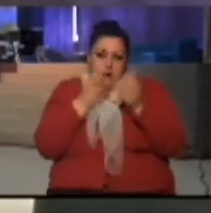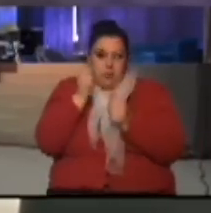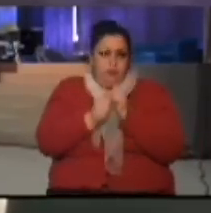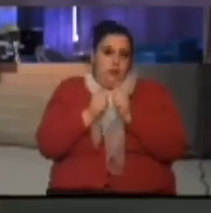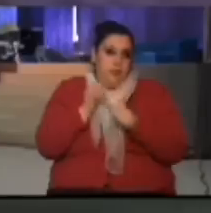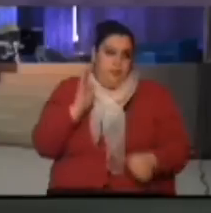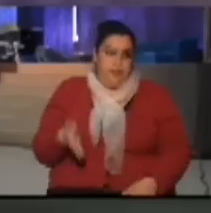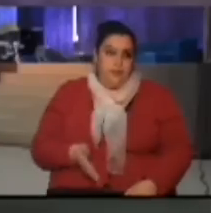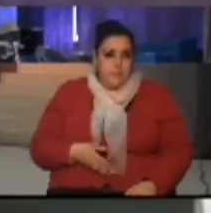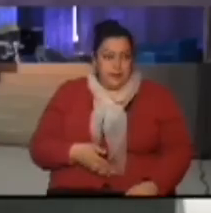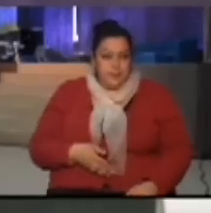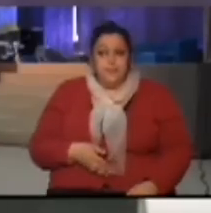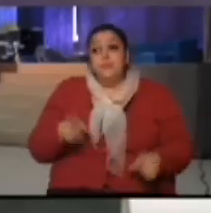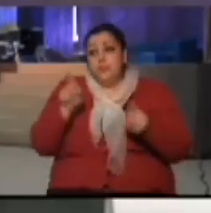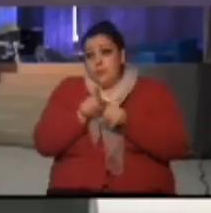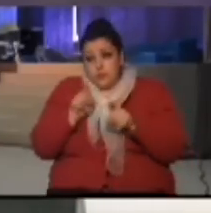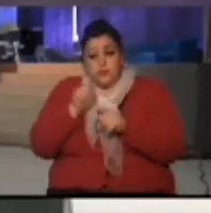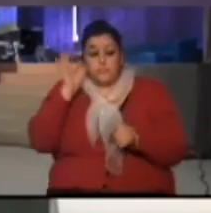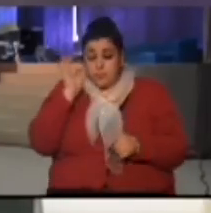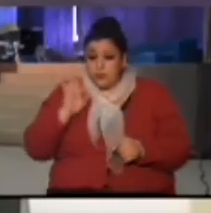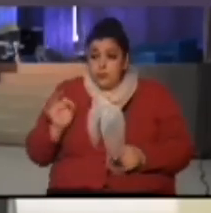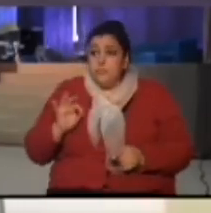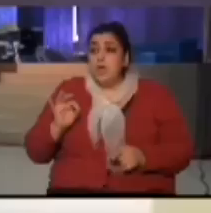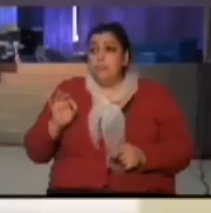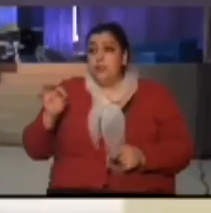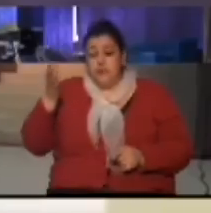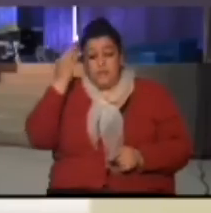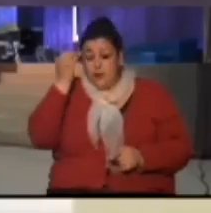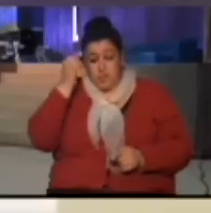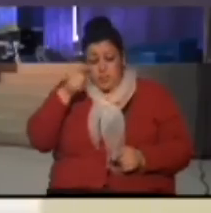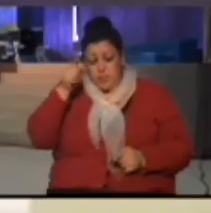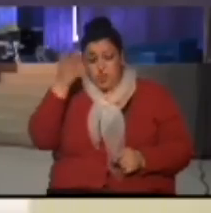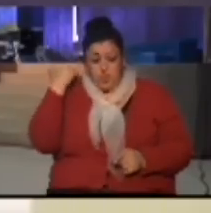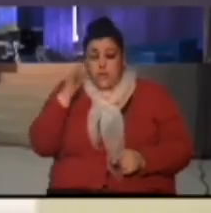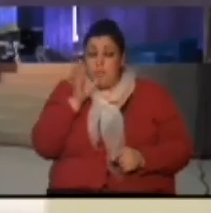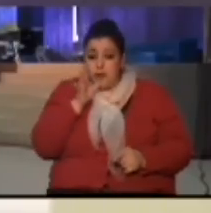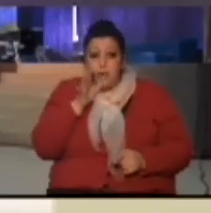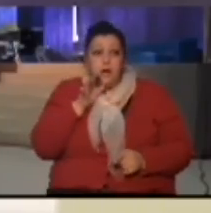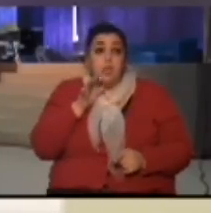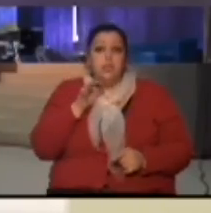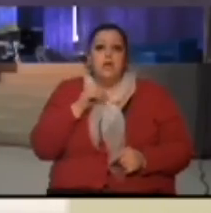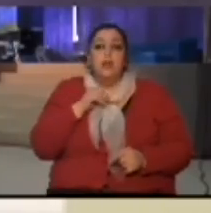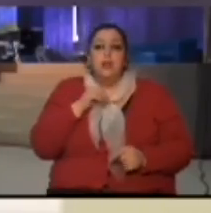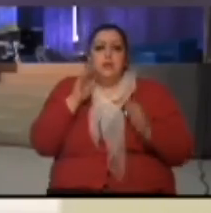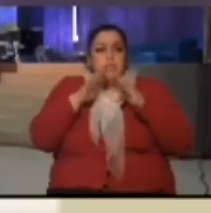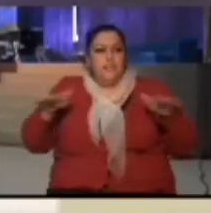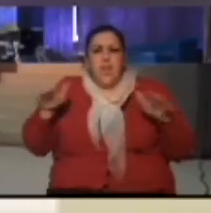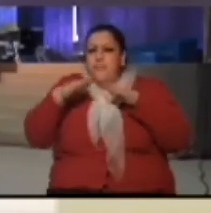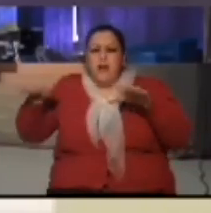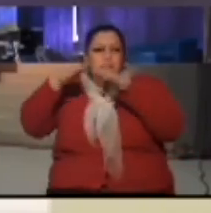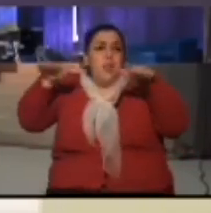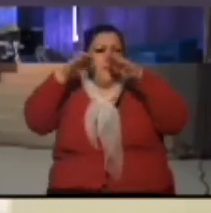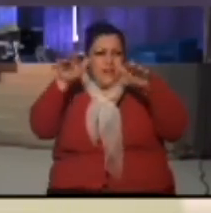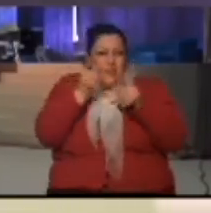երկիրը պաշարված էր թշնամու կողմից, ասորիները շրջապատել էին, այնքան վրաններ, որ աչքդ ինչքան կտրում